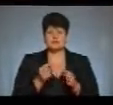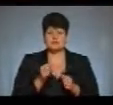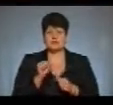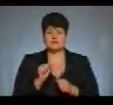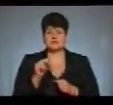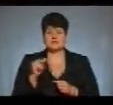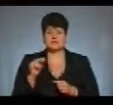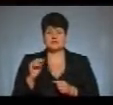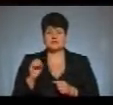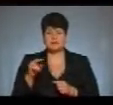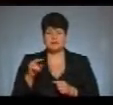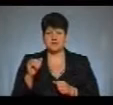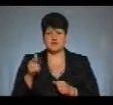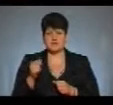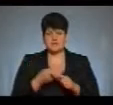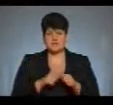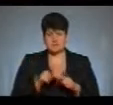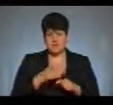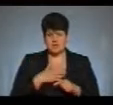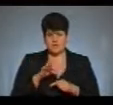Чепіга. Моя фотографія зображена і